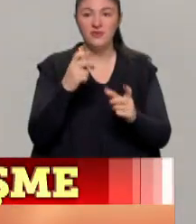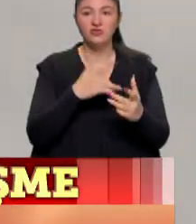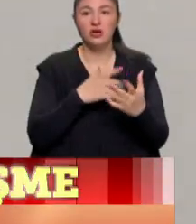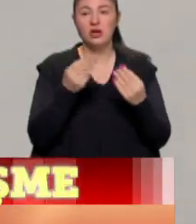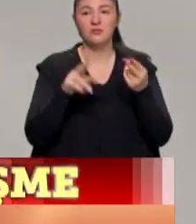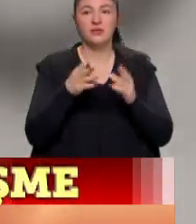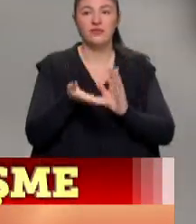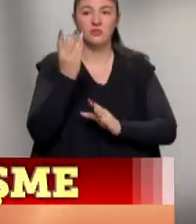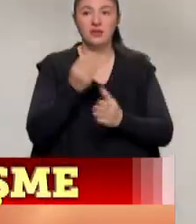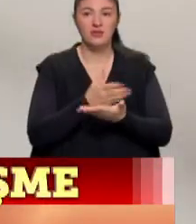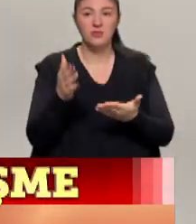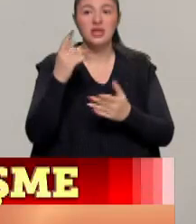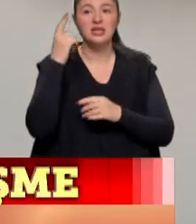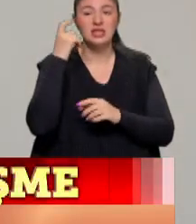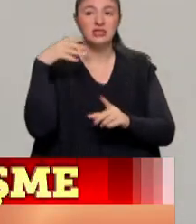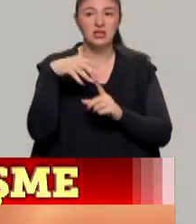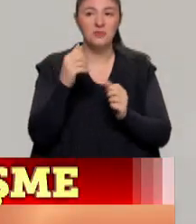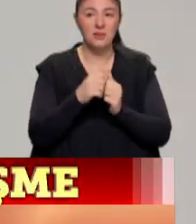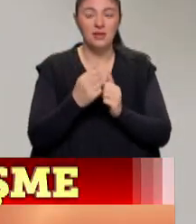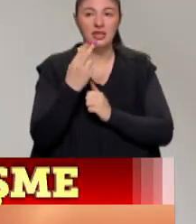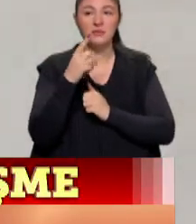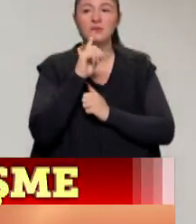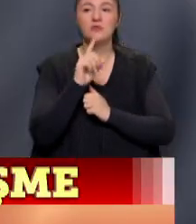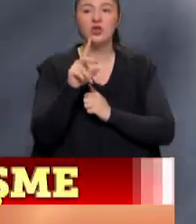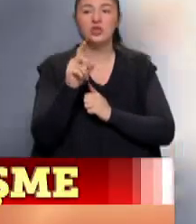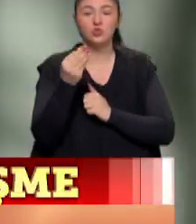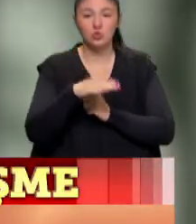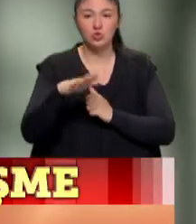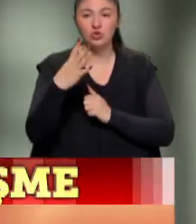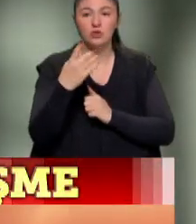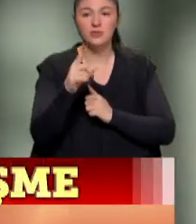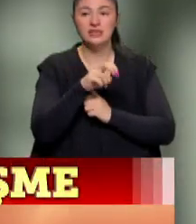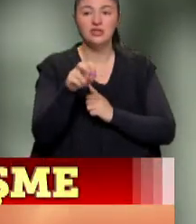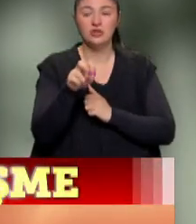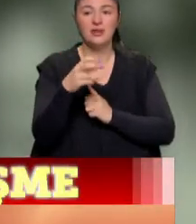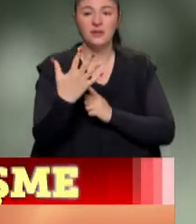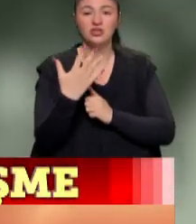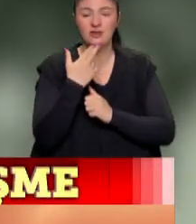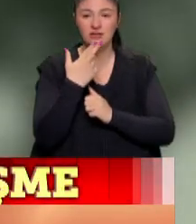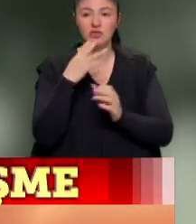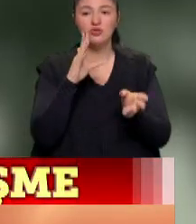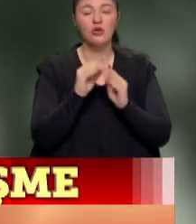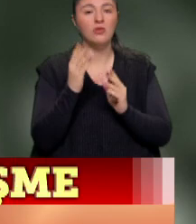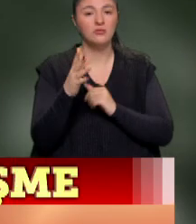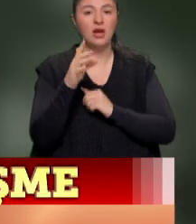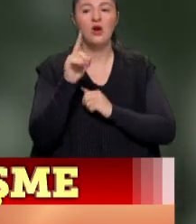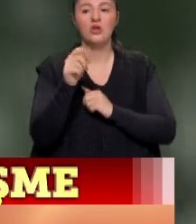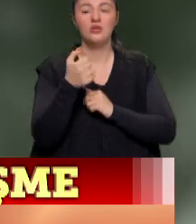etti. Gazze'de İsrail saldırılarıyla 7.112'si çocuk, 4.885'i kadın, toplamda